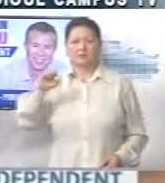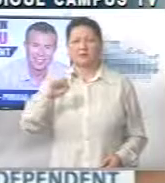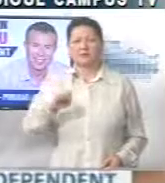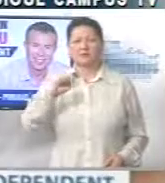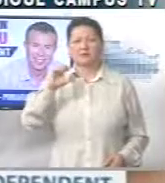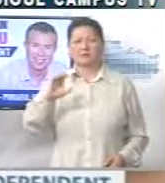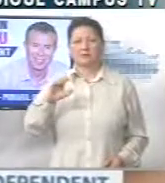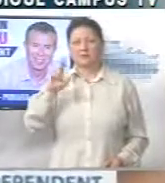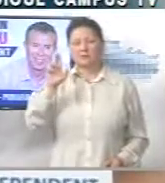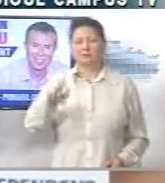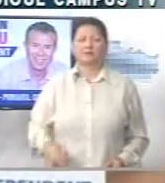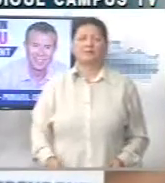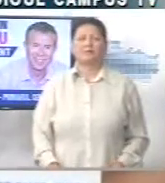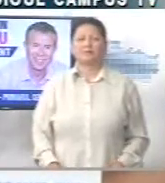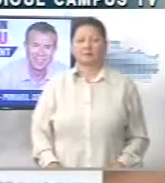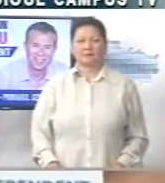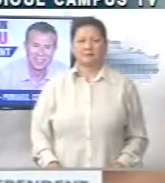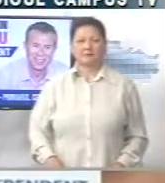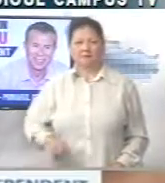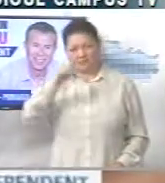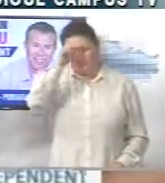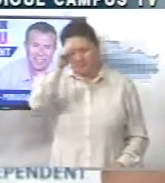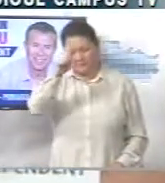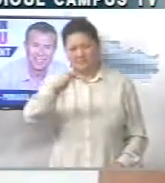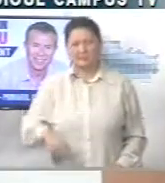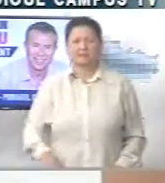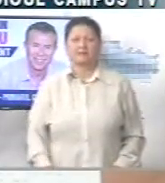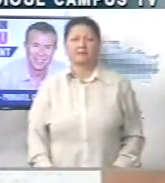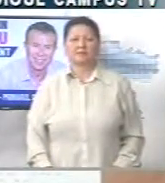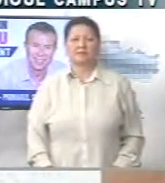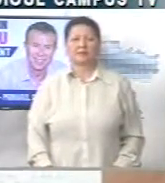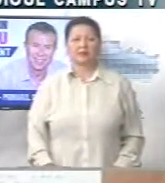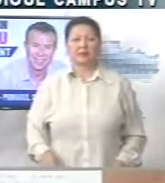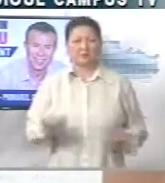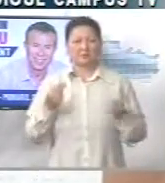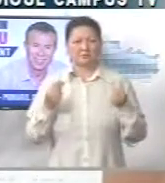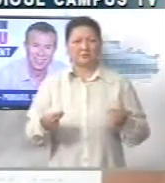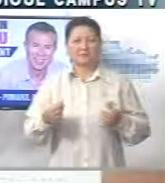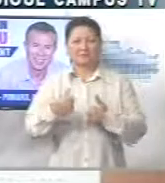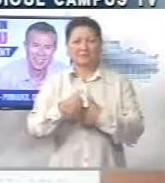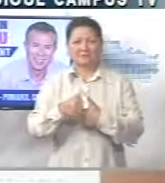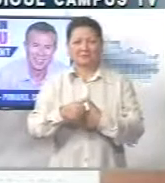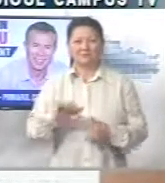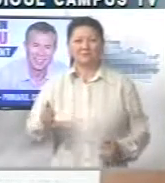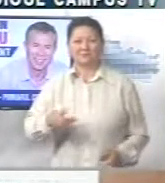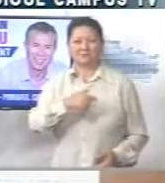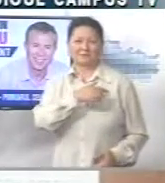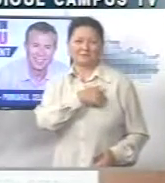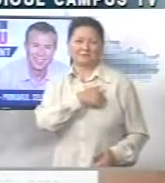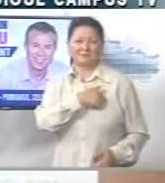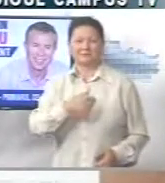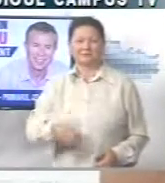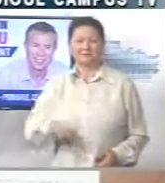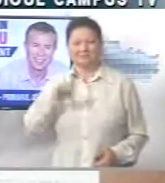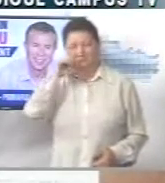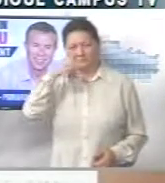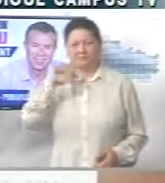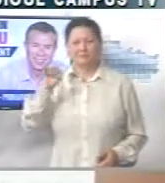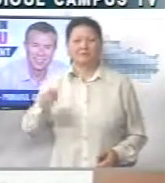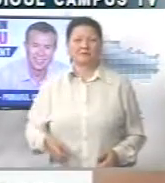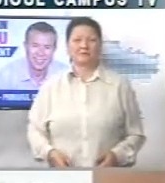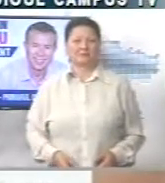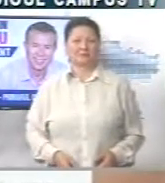Ionescu este garanția bunului simț, Ionescu este un bun prieten și un iubitor de oameni, merită cu adevărat să ne